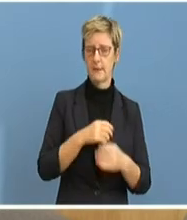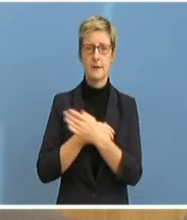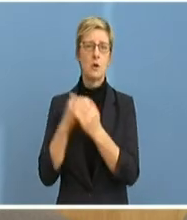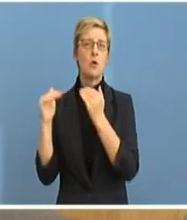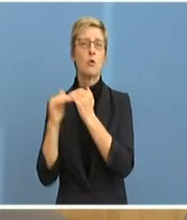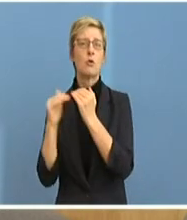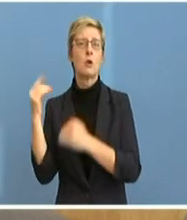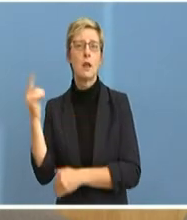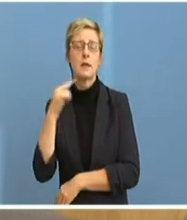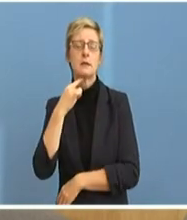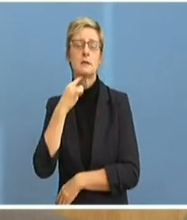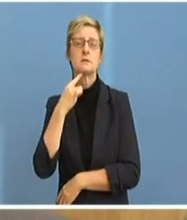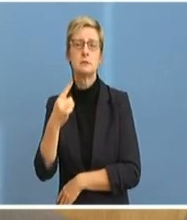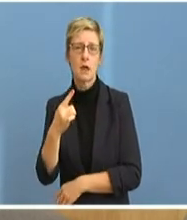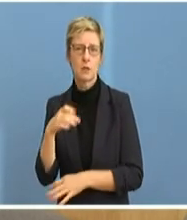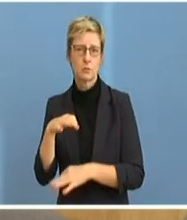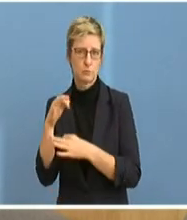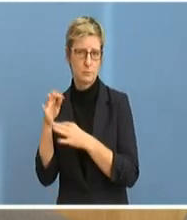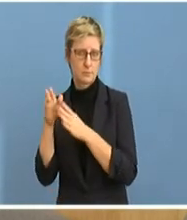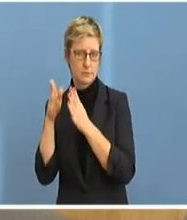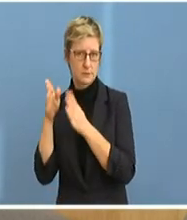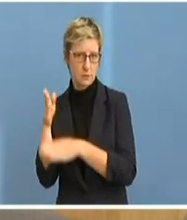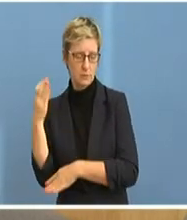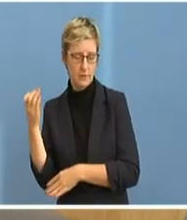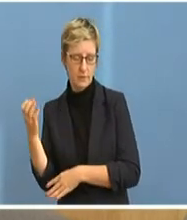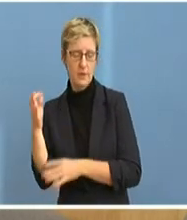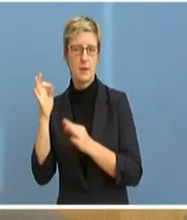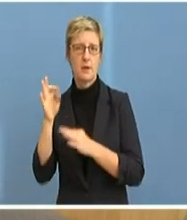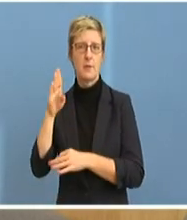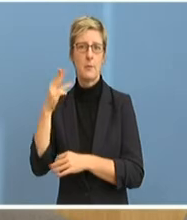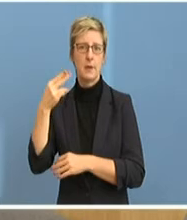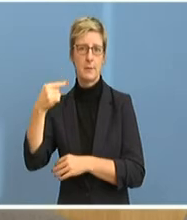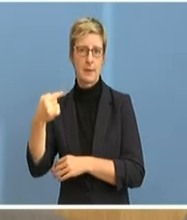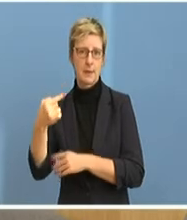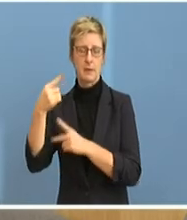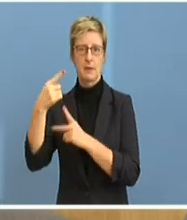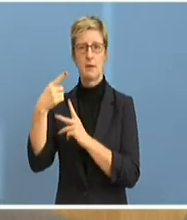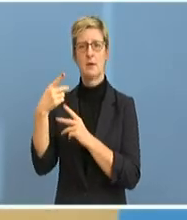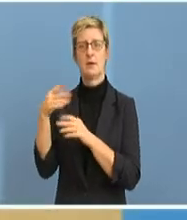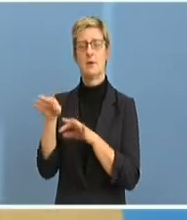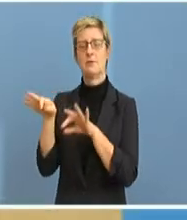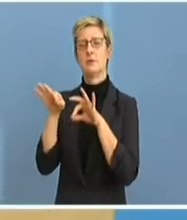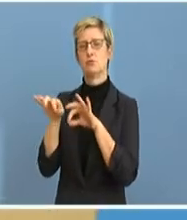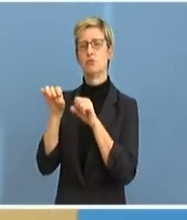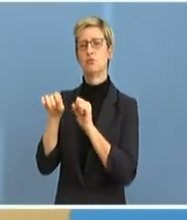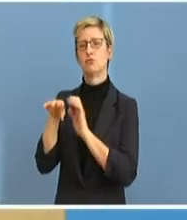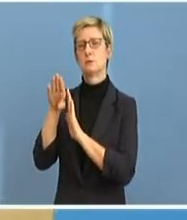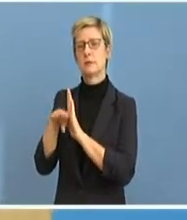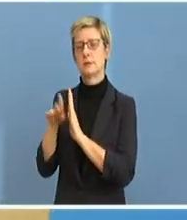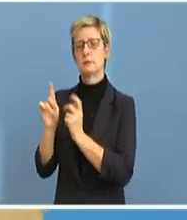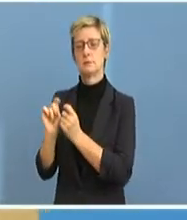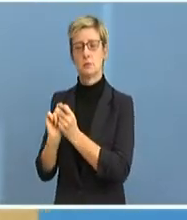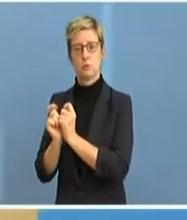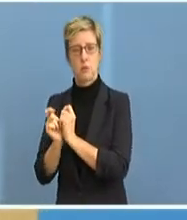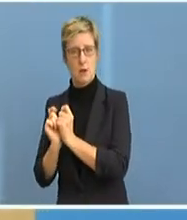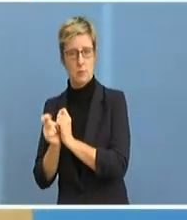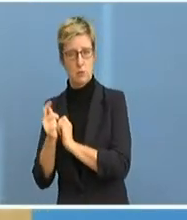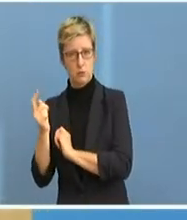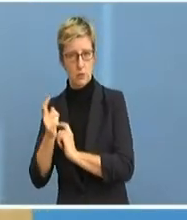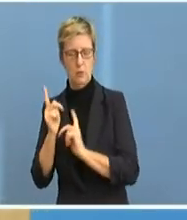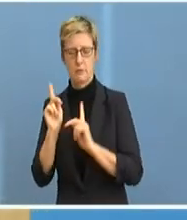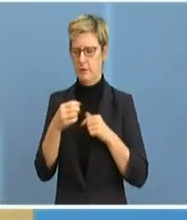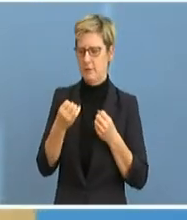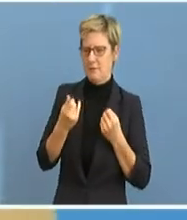gerade schon sagte, sollte es da eine Erarbeitung seitens des BMGs geben, werden wir die wie immer auch auf Einhaltung